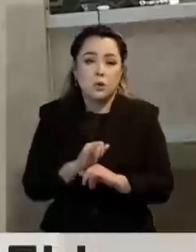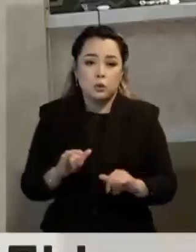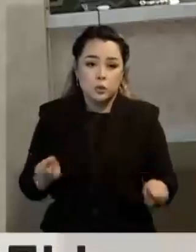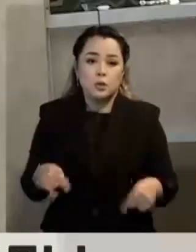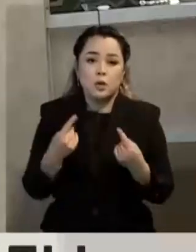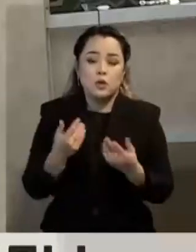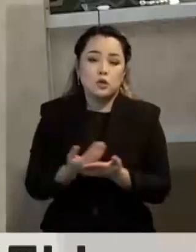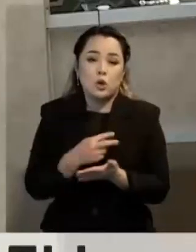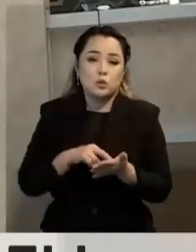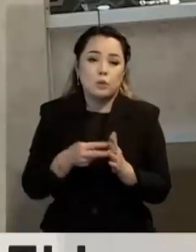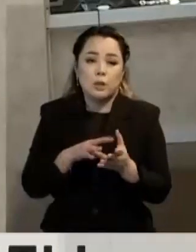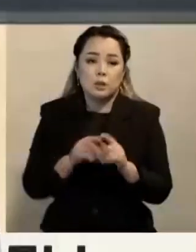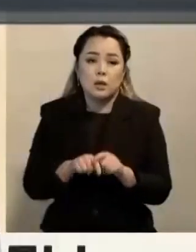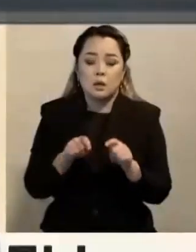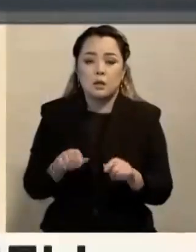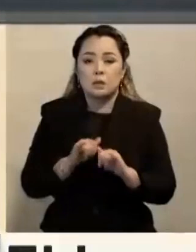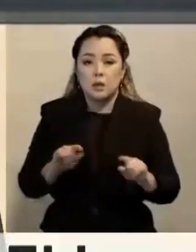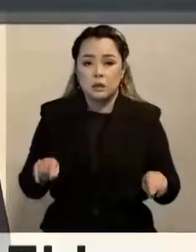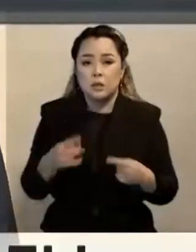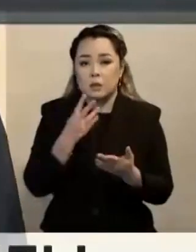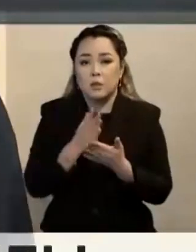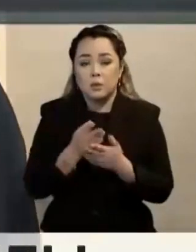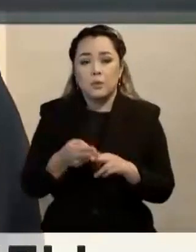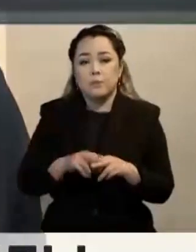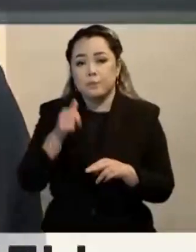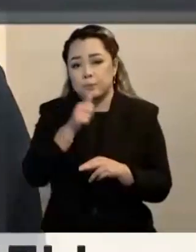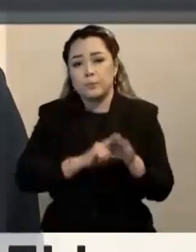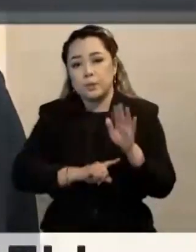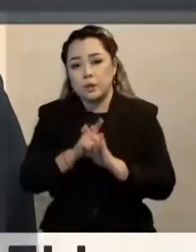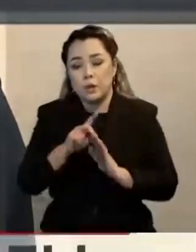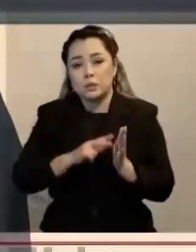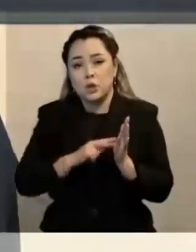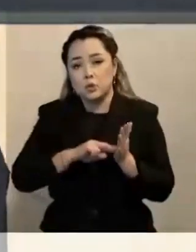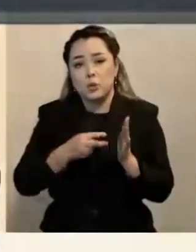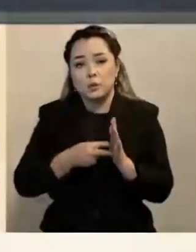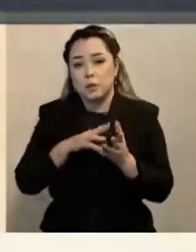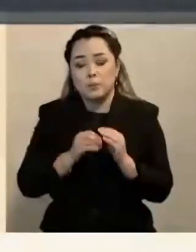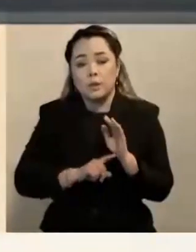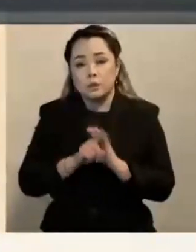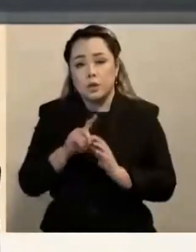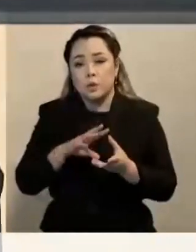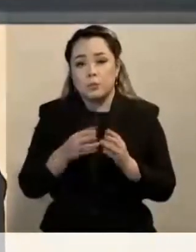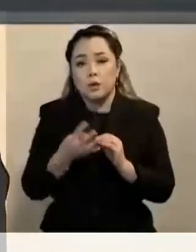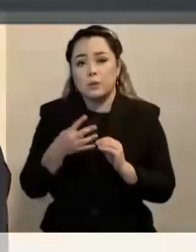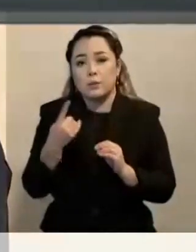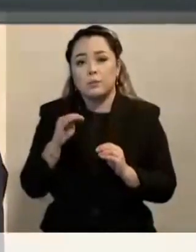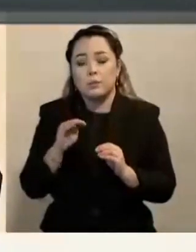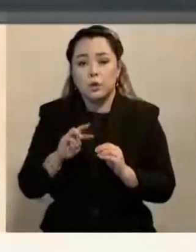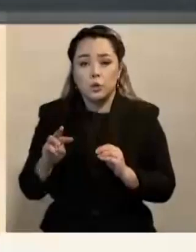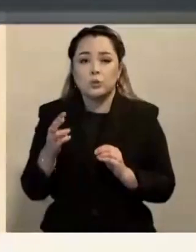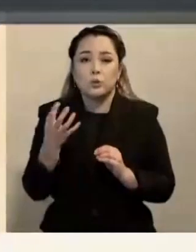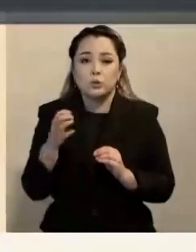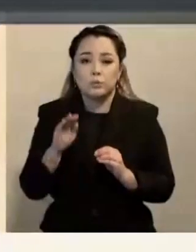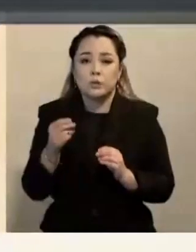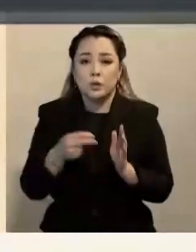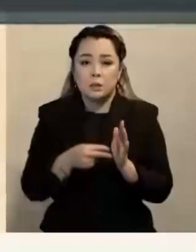жобалар қолға алынып жатқандығын атап өтті. Биыл біздің басқарма 8 жобаны жүзеге асырды. Оның жалпы құны 41 миллион 500 мың теңге.